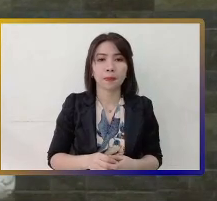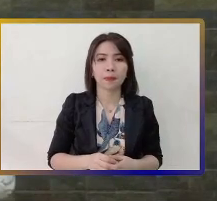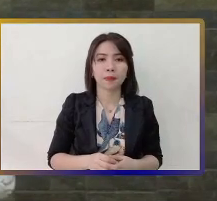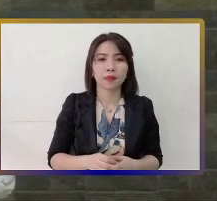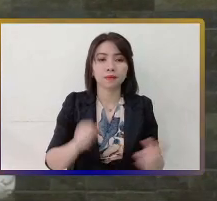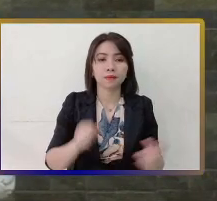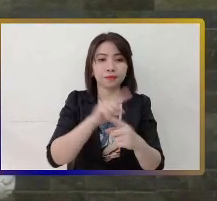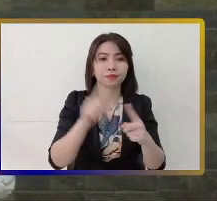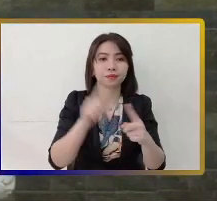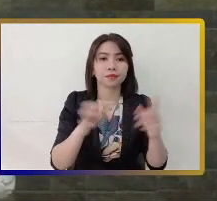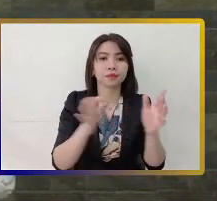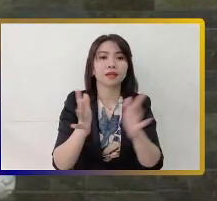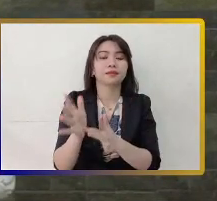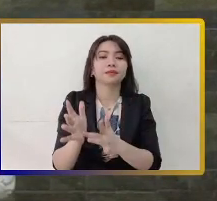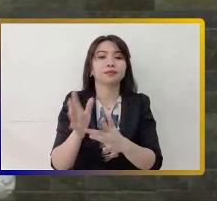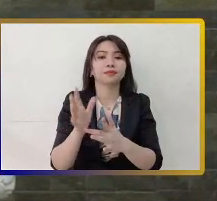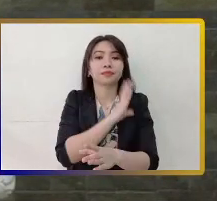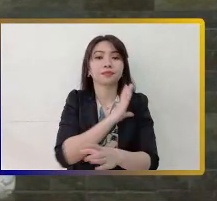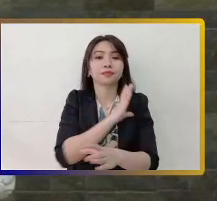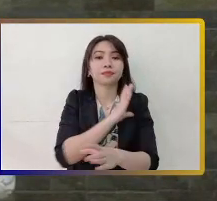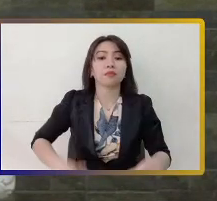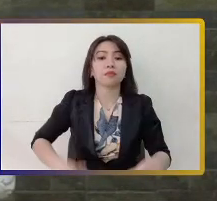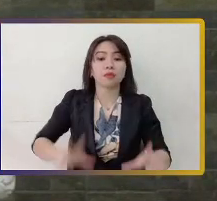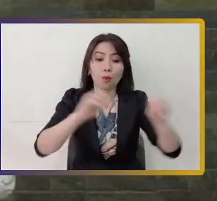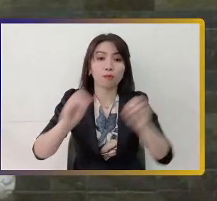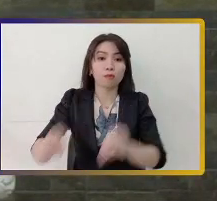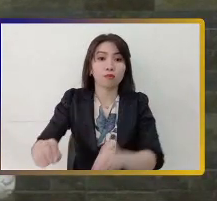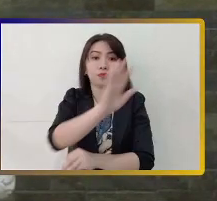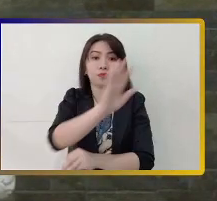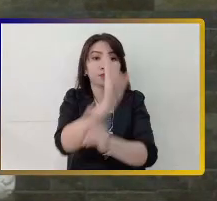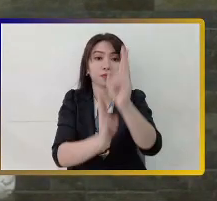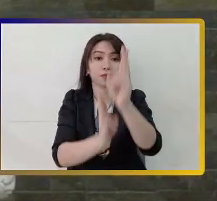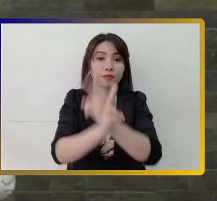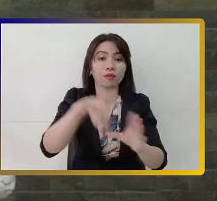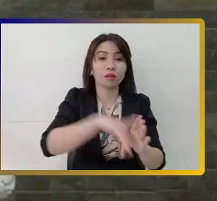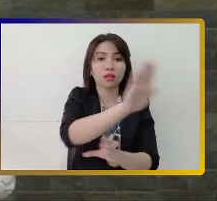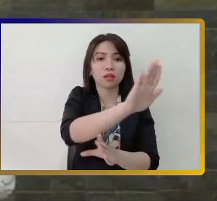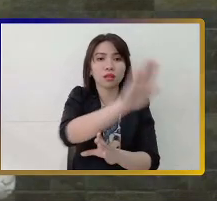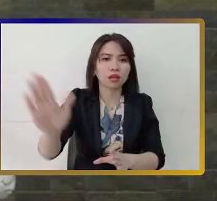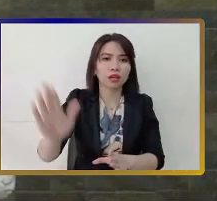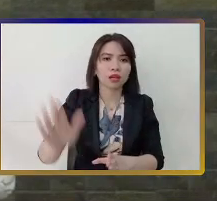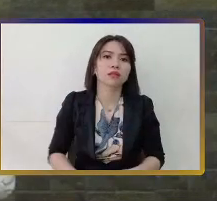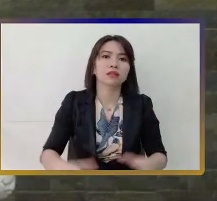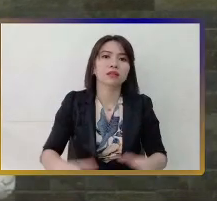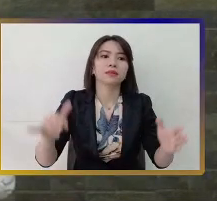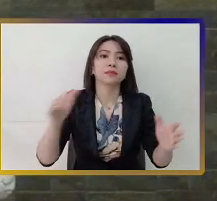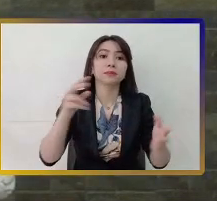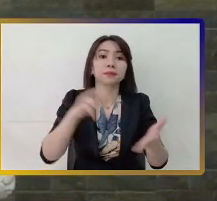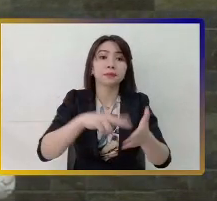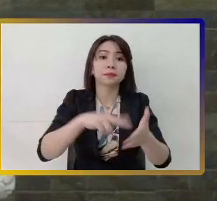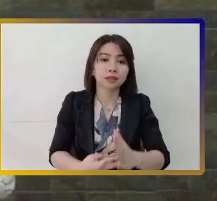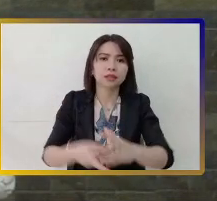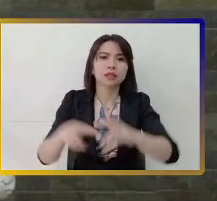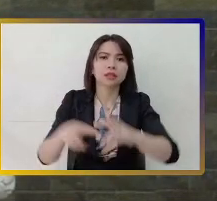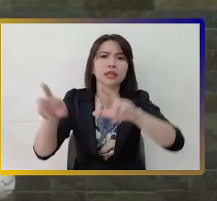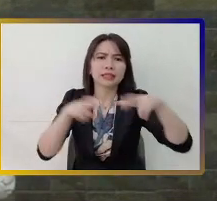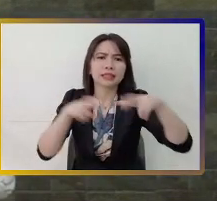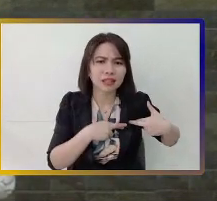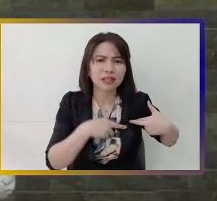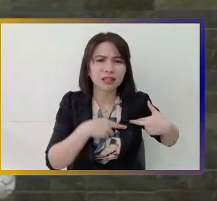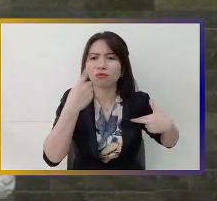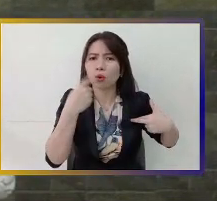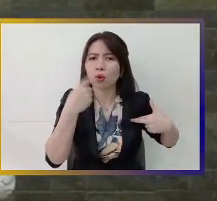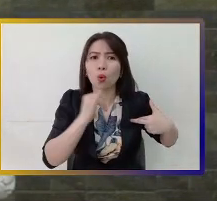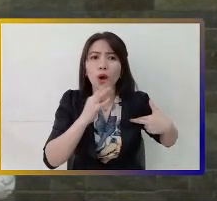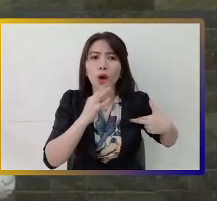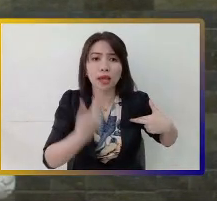when Jesus lays his hands on you, then ang ibig sabihin, tanggapin mo kung ano ako, tanggapin mo kung anong klaseng spirit